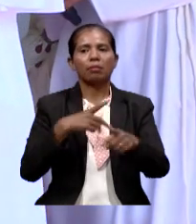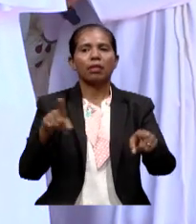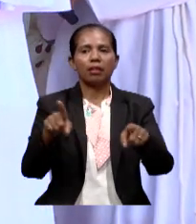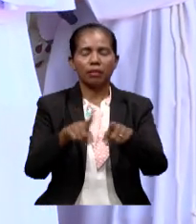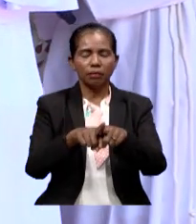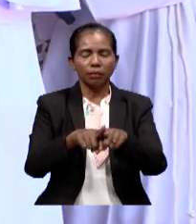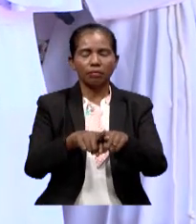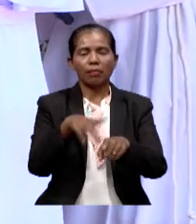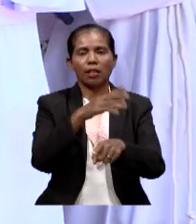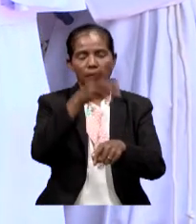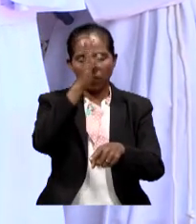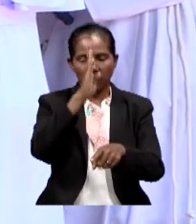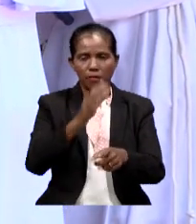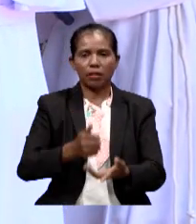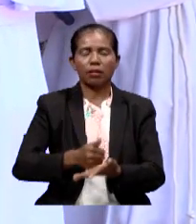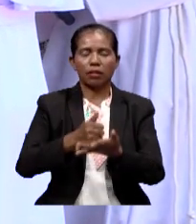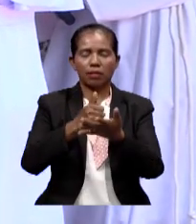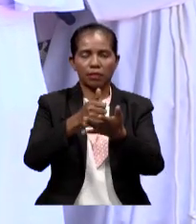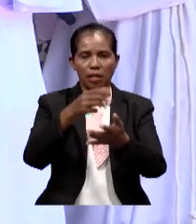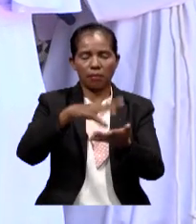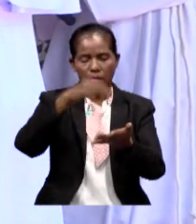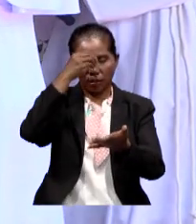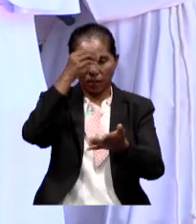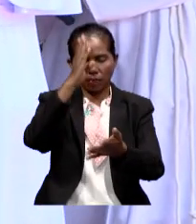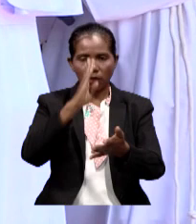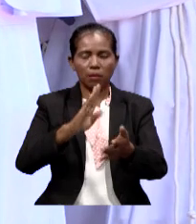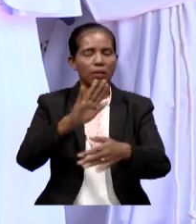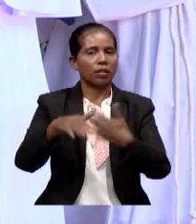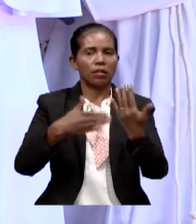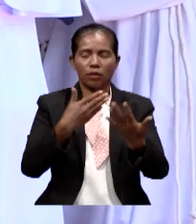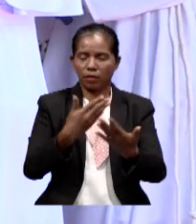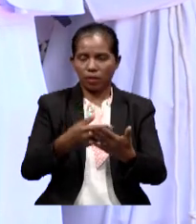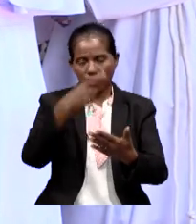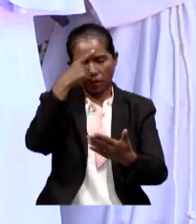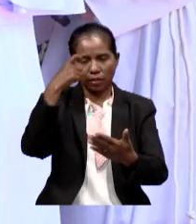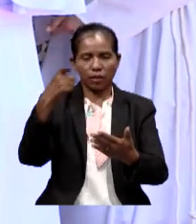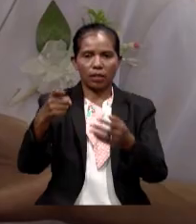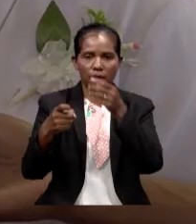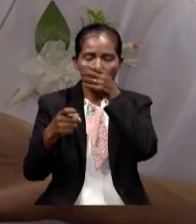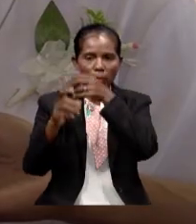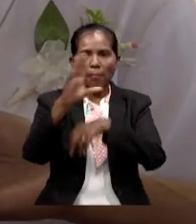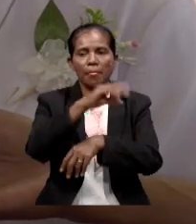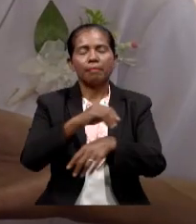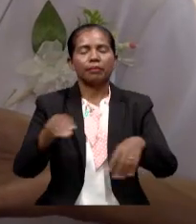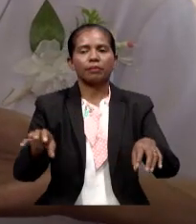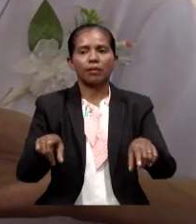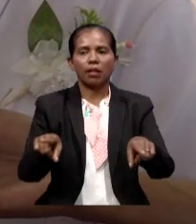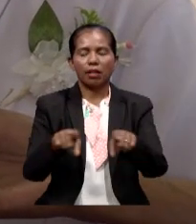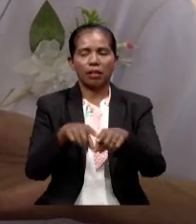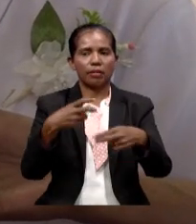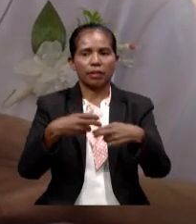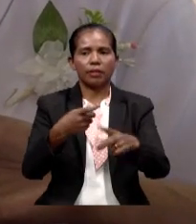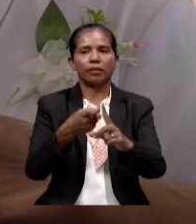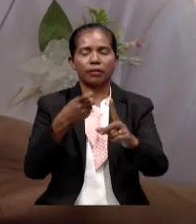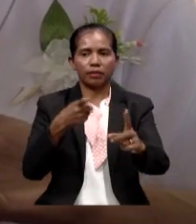ba maromak atu aprende maromak ne misteru sira hoto tamba vokasan la fasil bebe vokasan